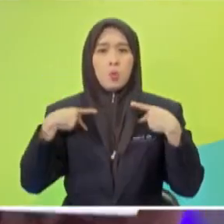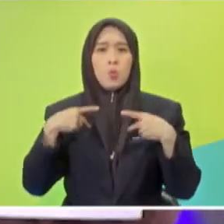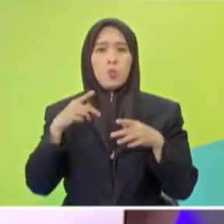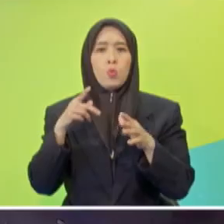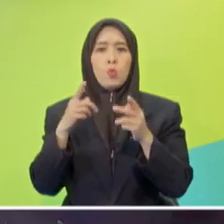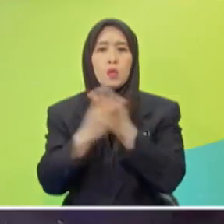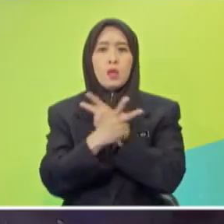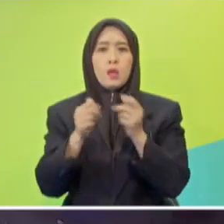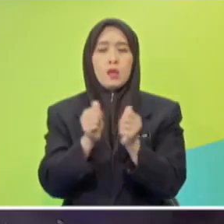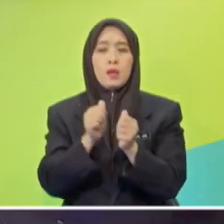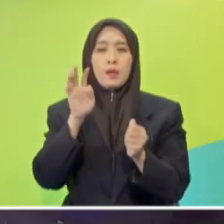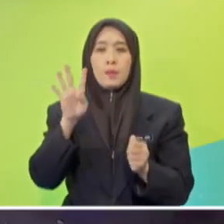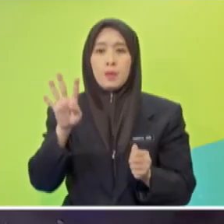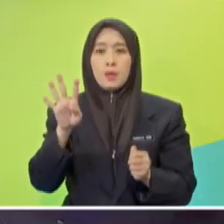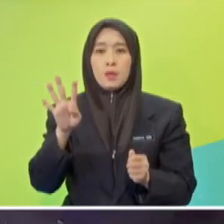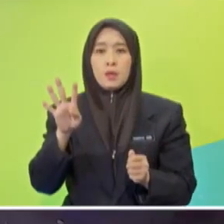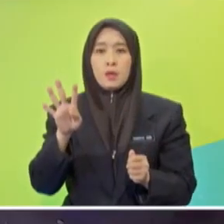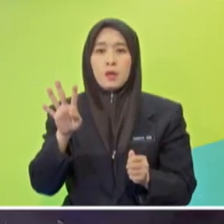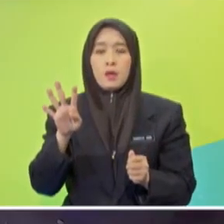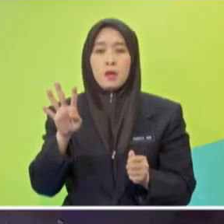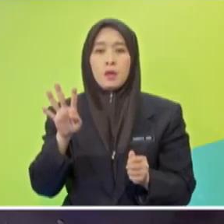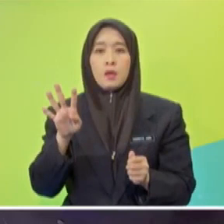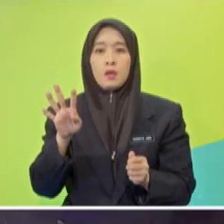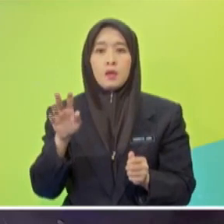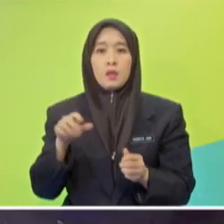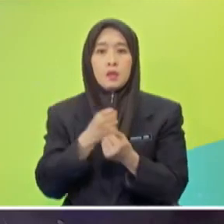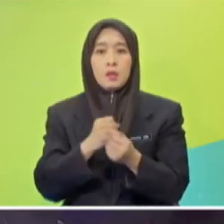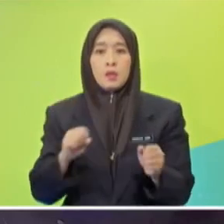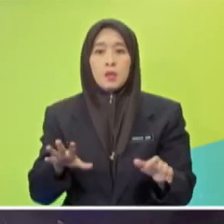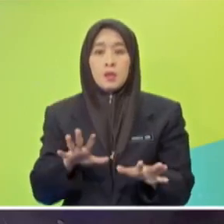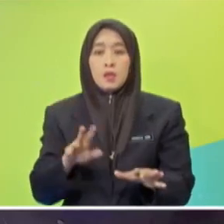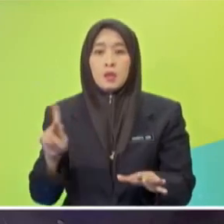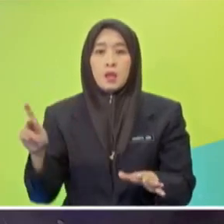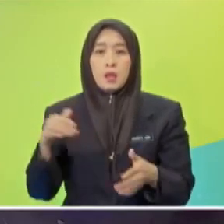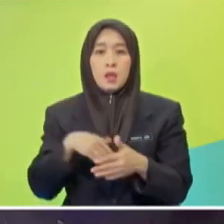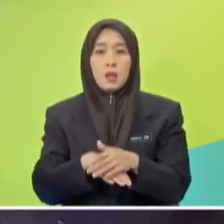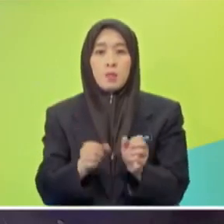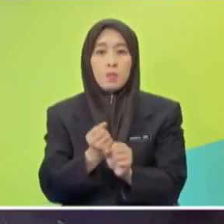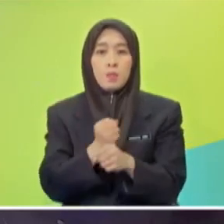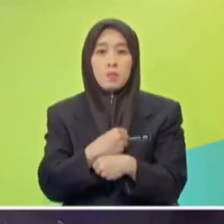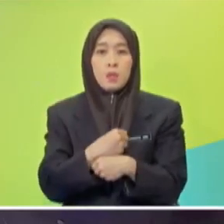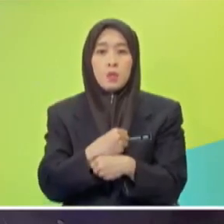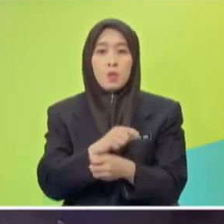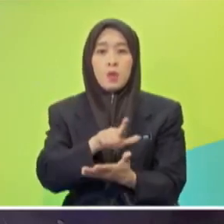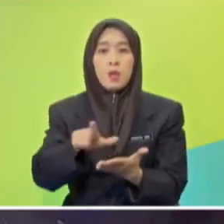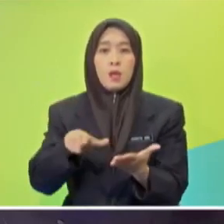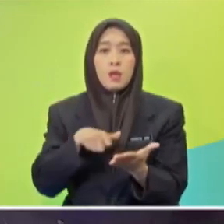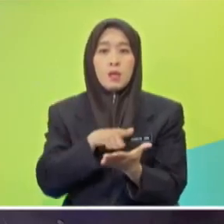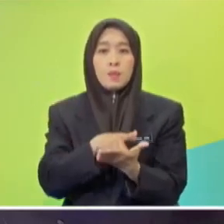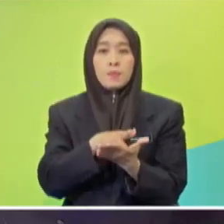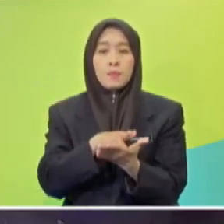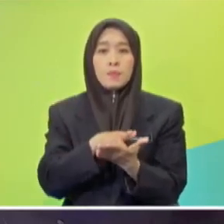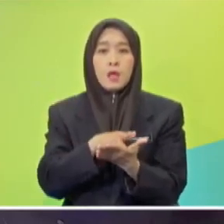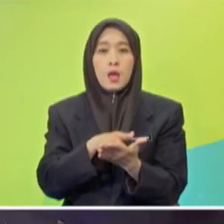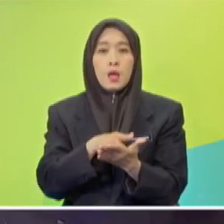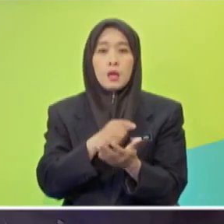kaidah tradisional kita selesaikan dalam bentuk lazim jadi ini adalah kaidah alternatif ya oke kaidah antenative Oke Cikgu